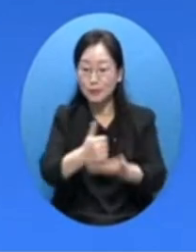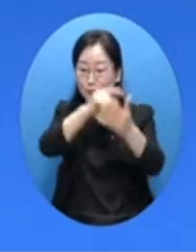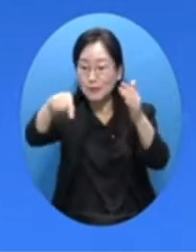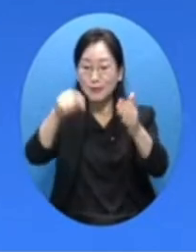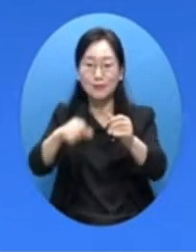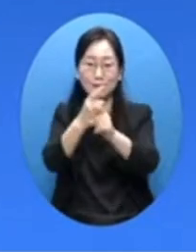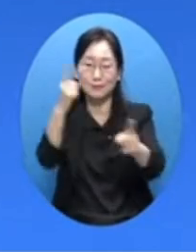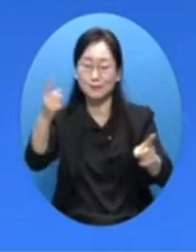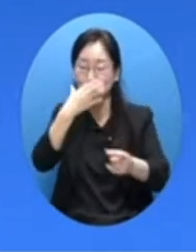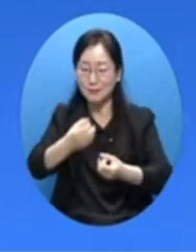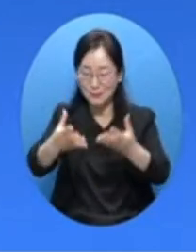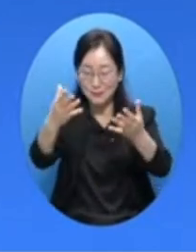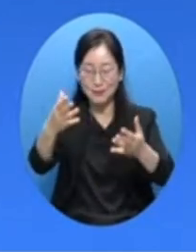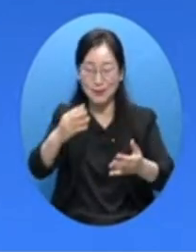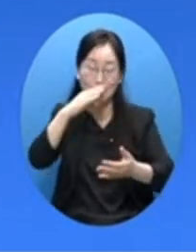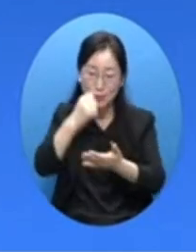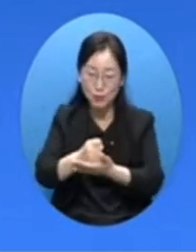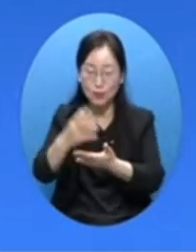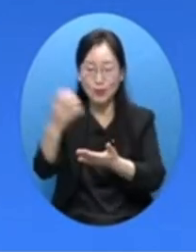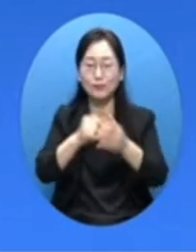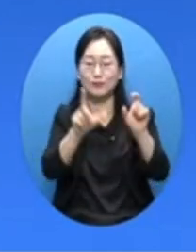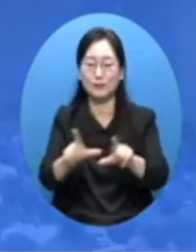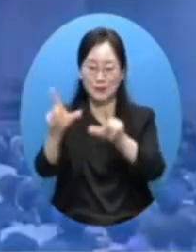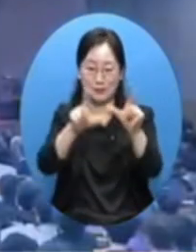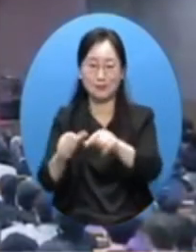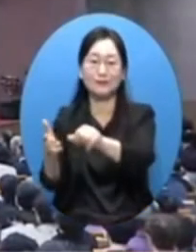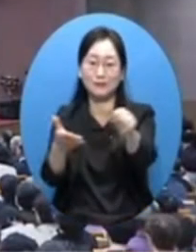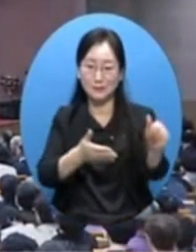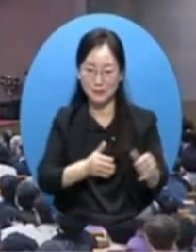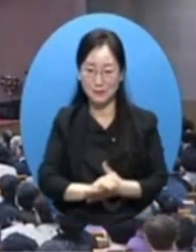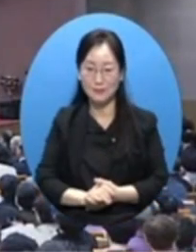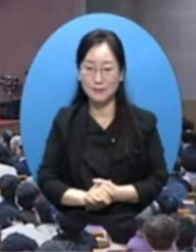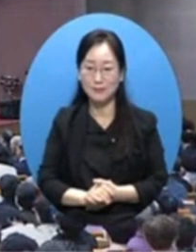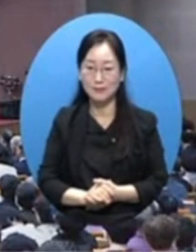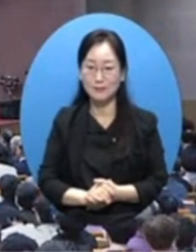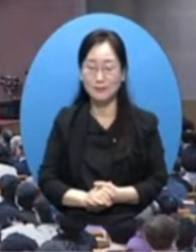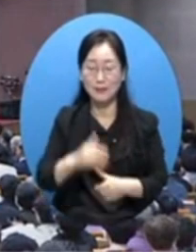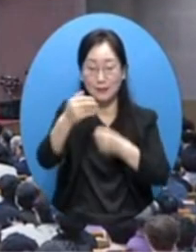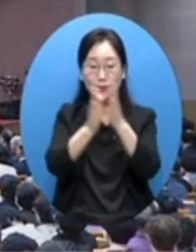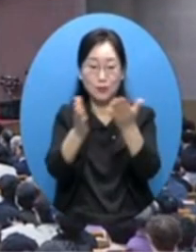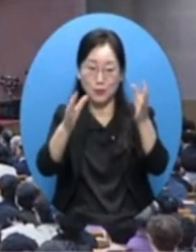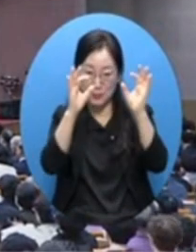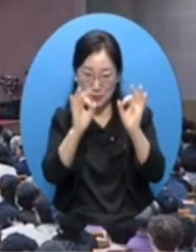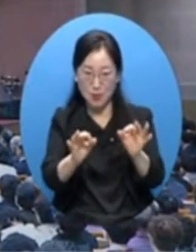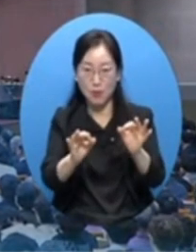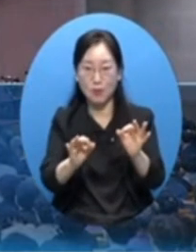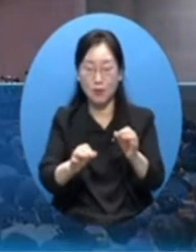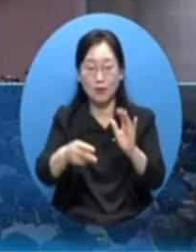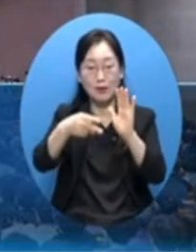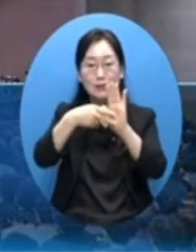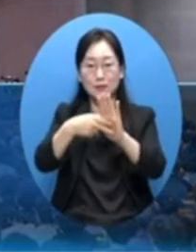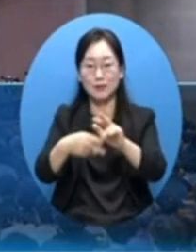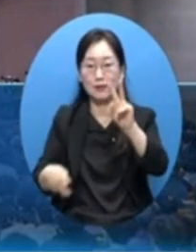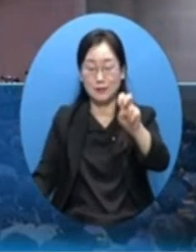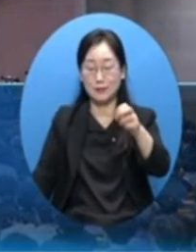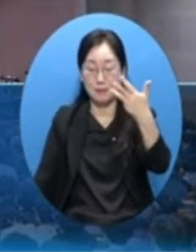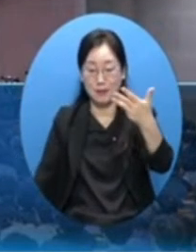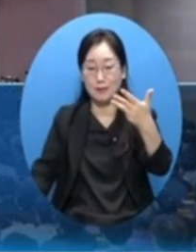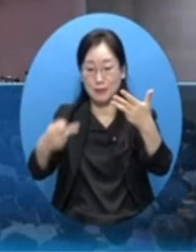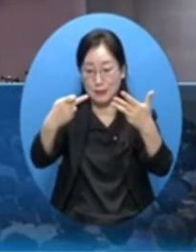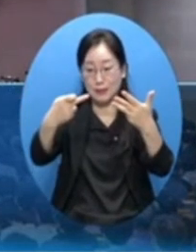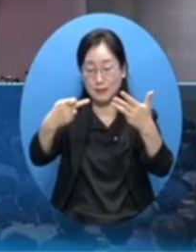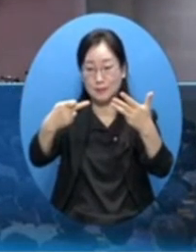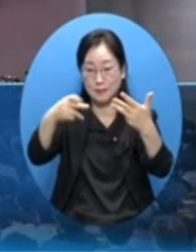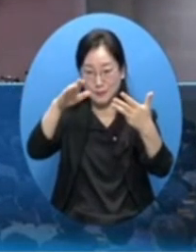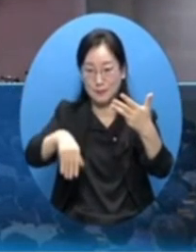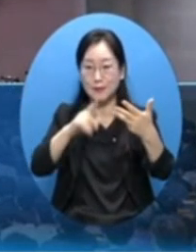승리의 삶, 축복의 삶, 형통의 삶을 살아가야 되는 것입니다. 성경은 신명기 28장 12절로 13절에 우리에게